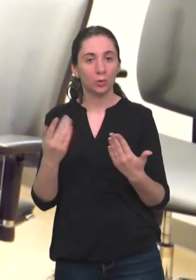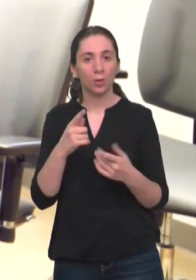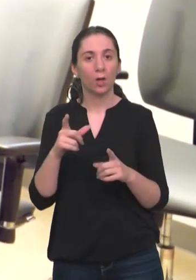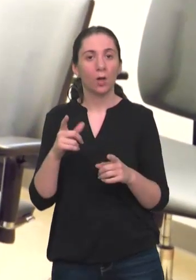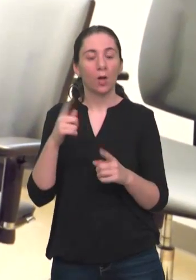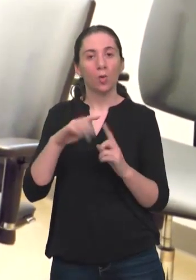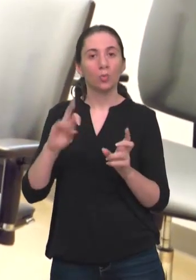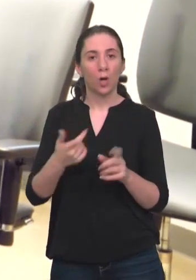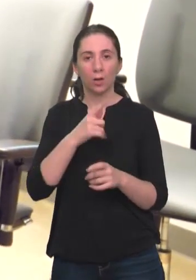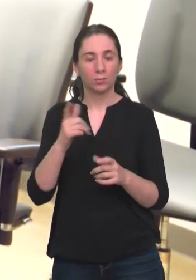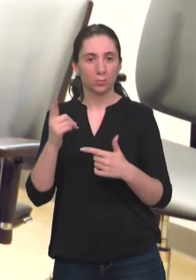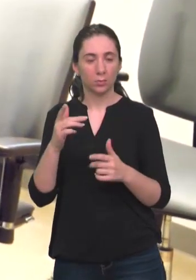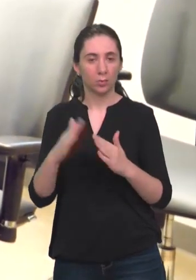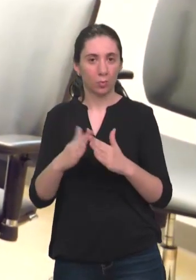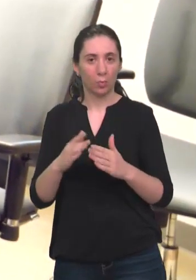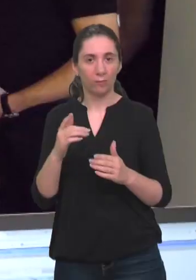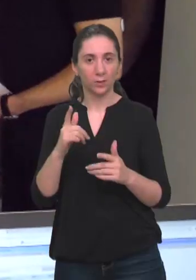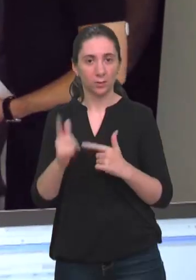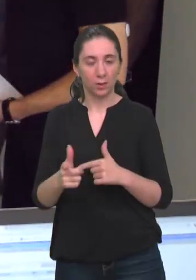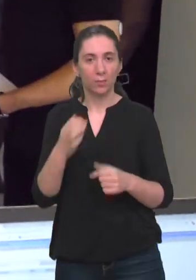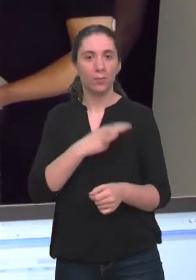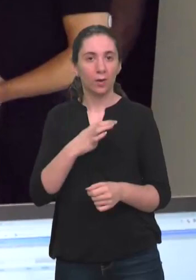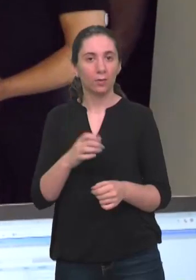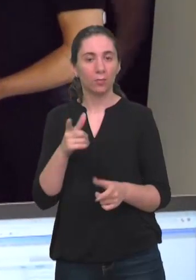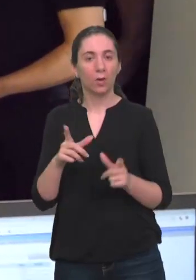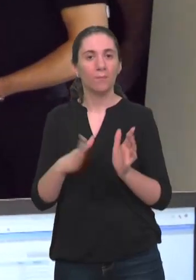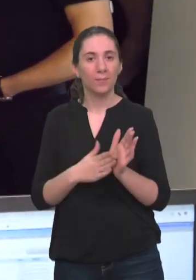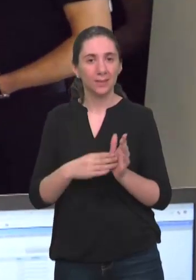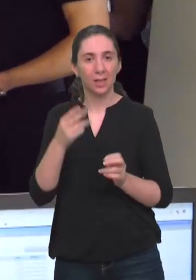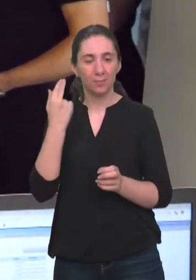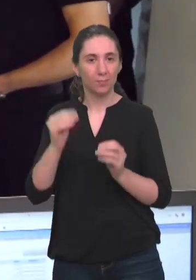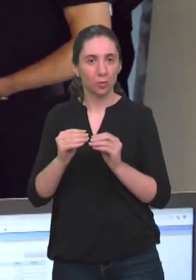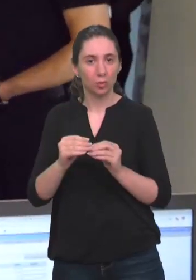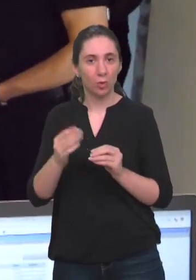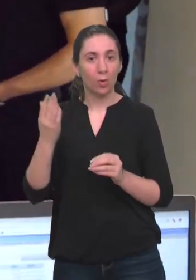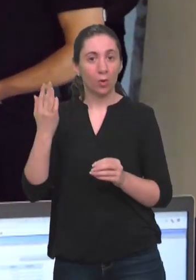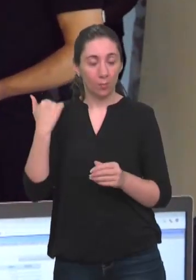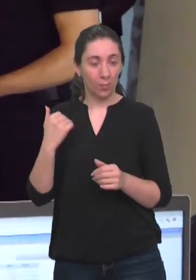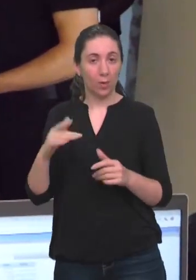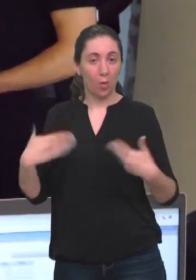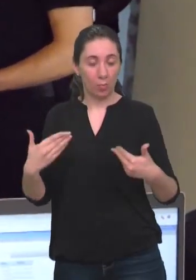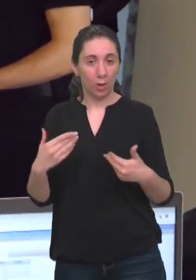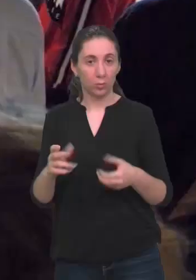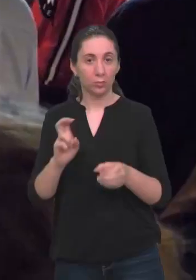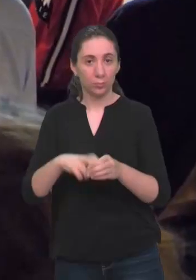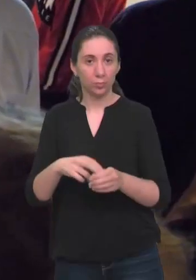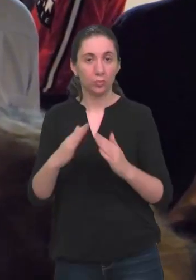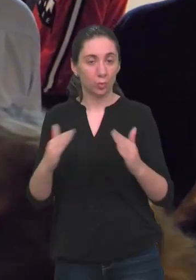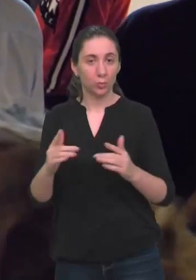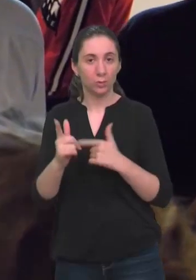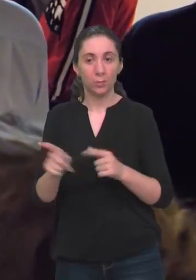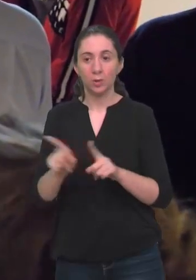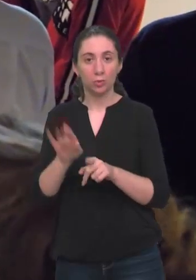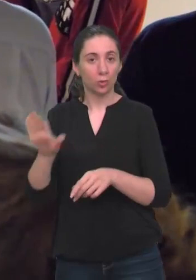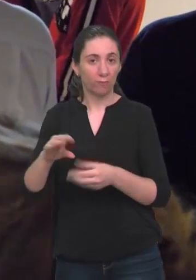na Turnju. Predsjednik USKE Mirsad Bečirović i sam je u mladosti bio sudionik Domovinskog rata, kao i cijela njegova